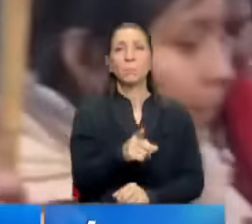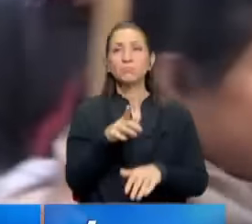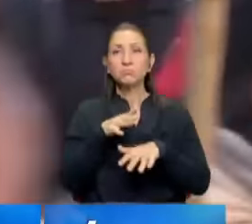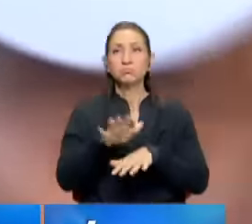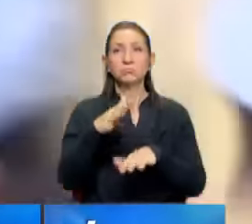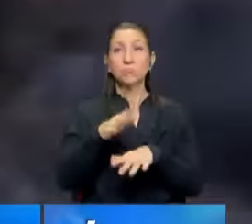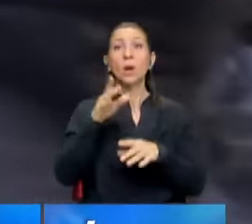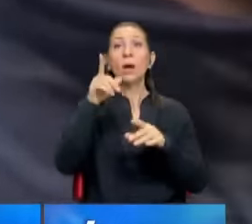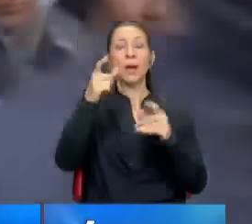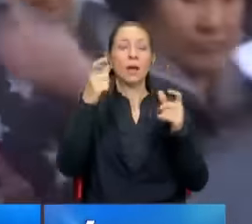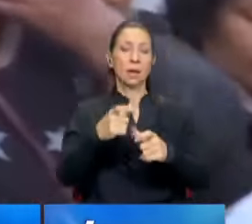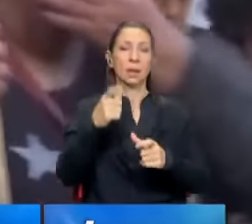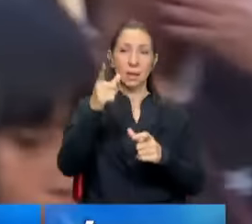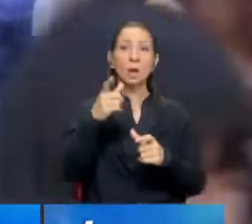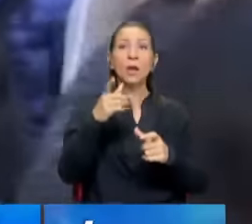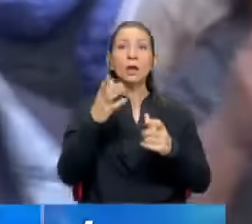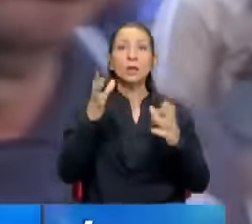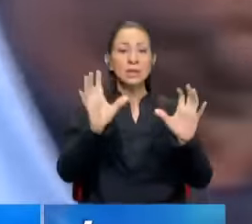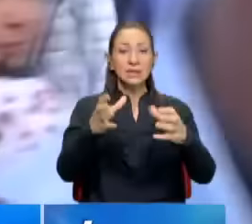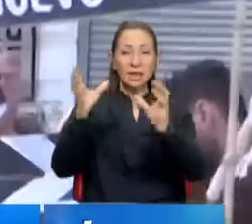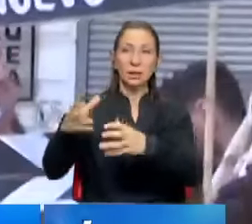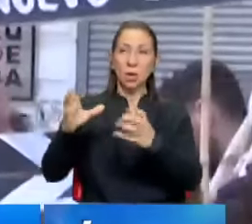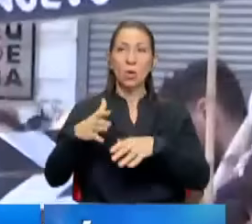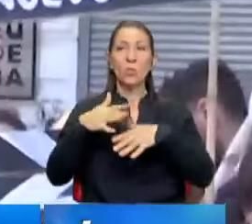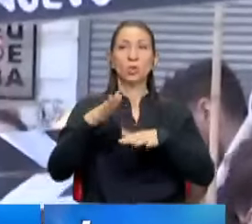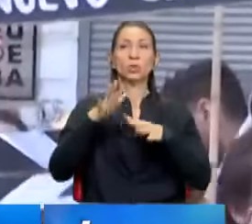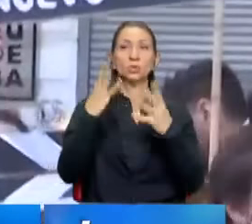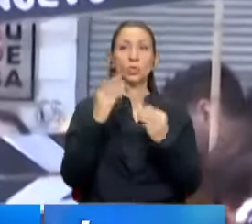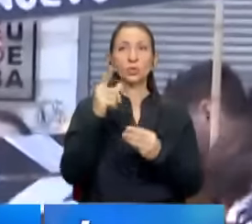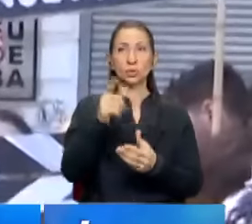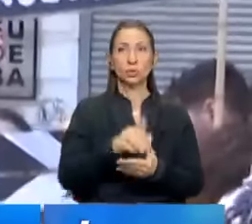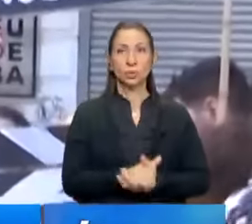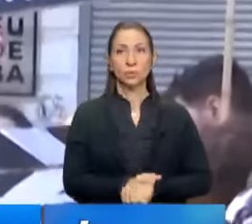gösterdi. Buenos Aires'te kitlesel protestolar düzenlendi.